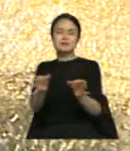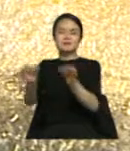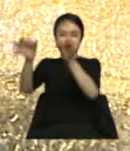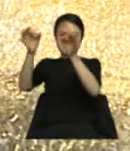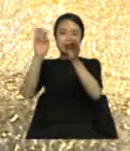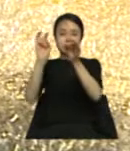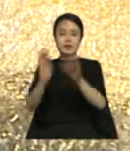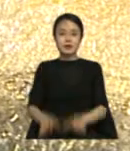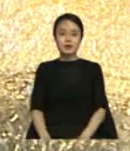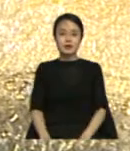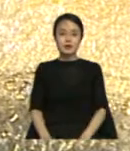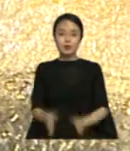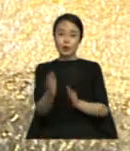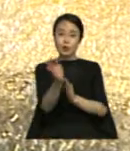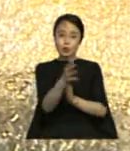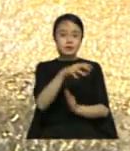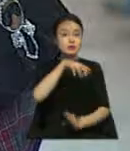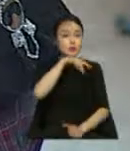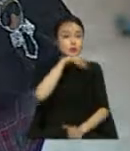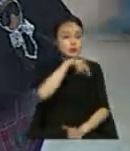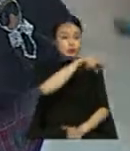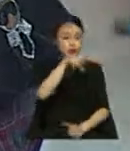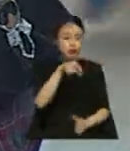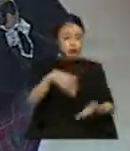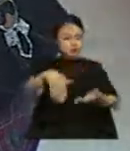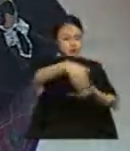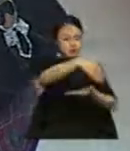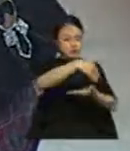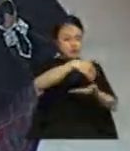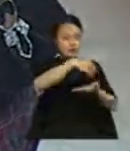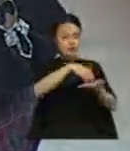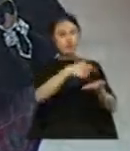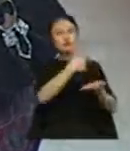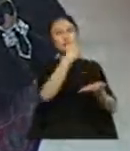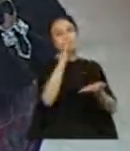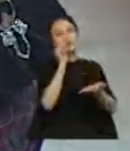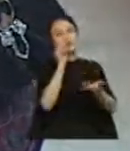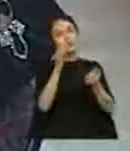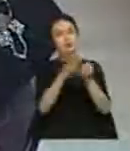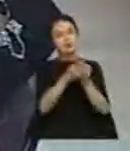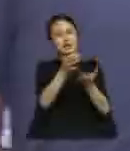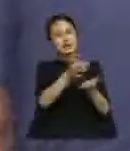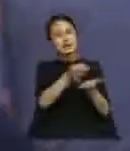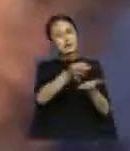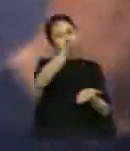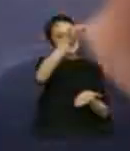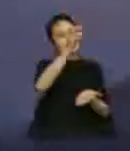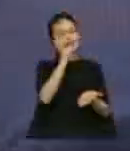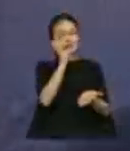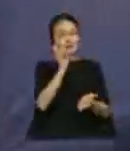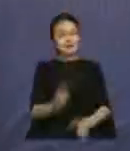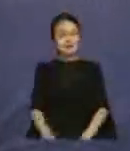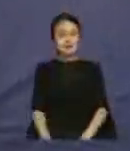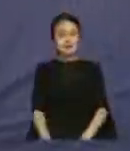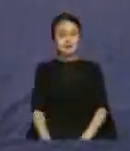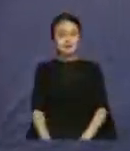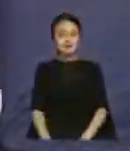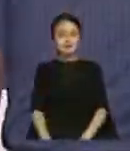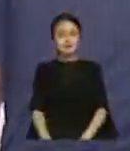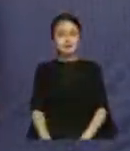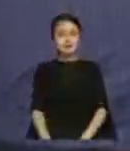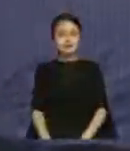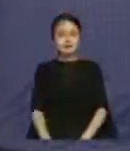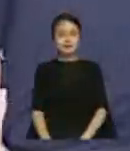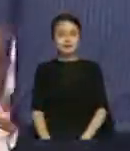줄어들고 물오징어도 어획 증가량이 크지 않아 강세가 예상된다고 전망했습니다. 다만 배추와 무 등은